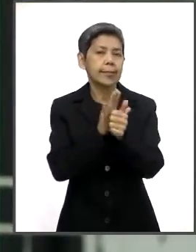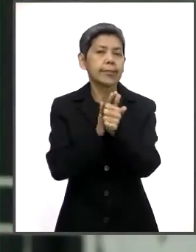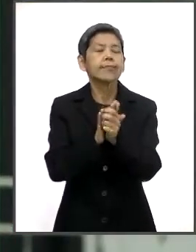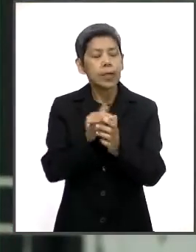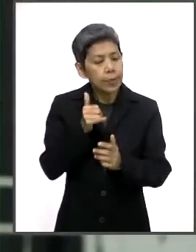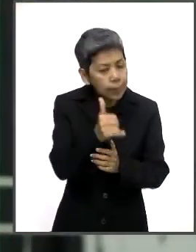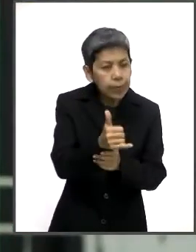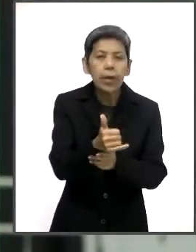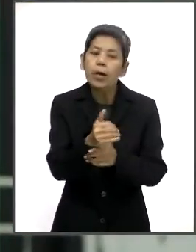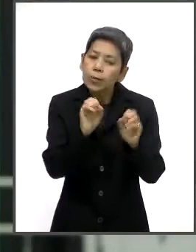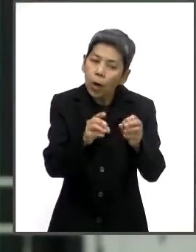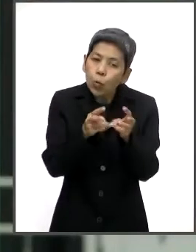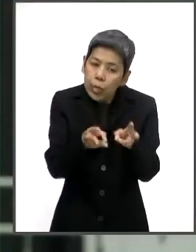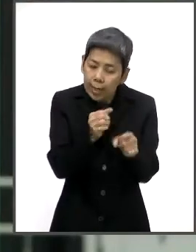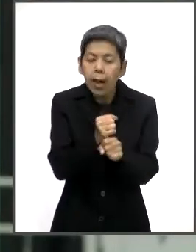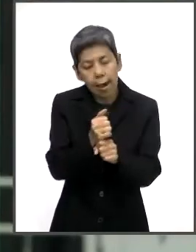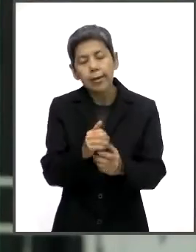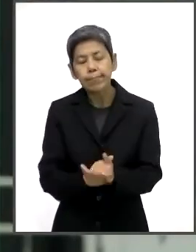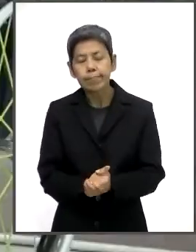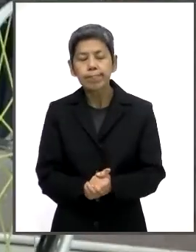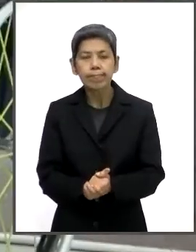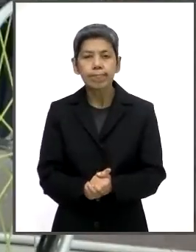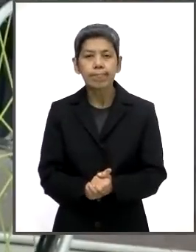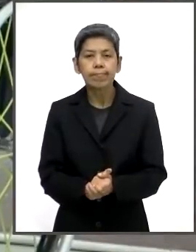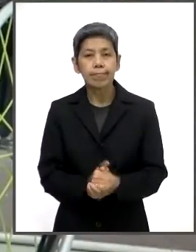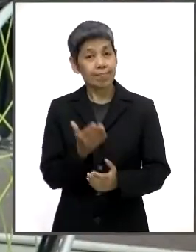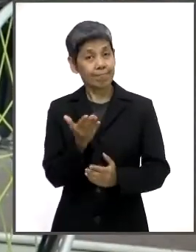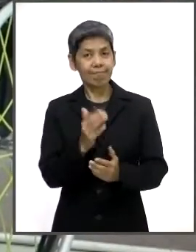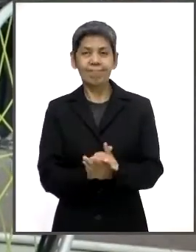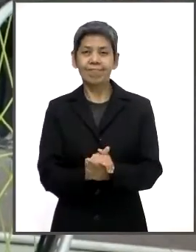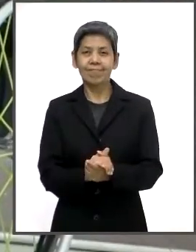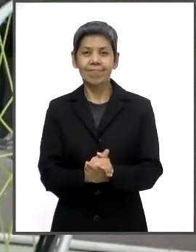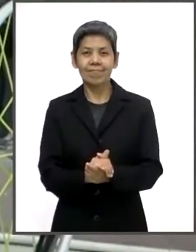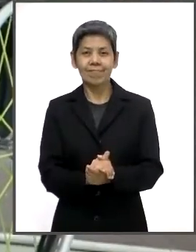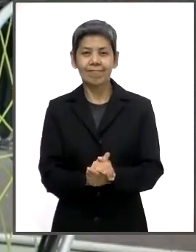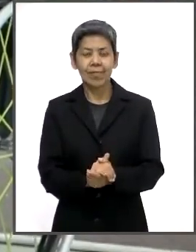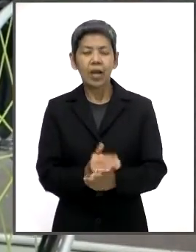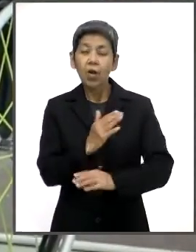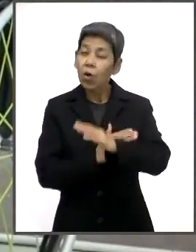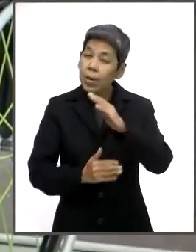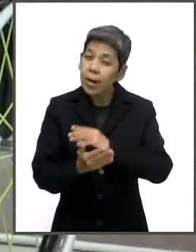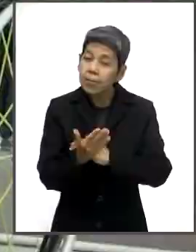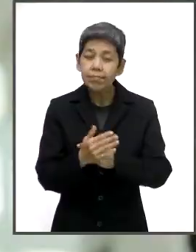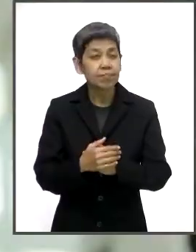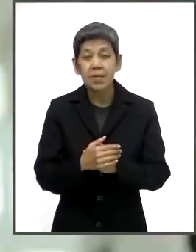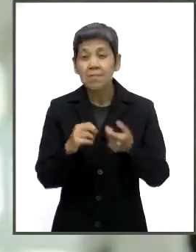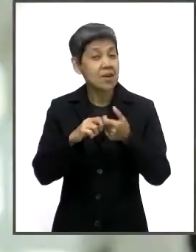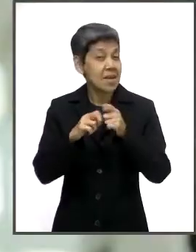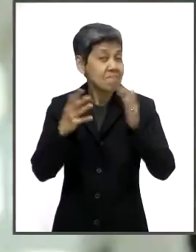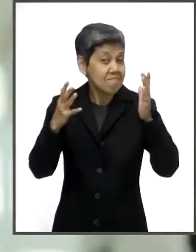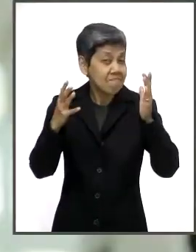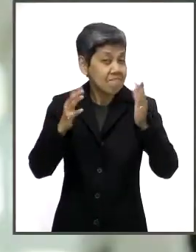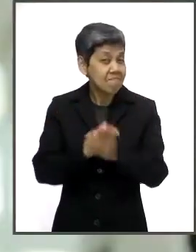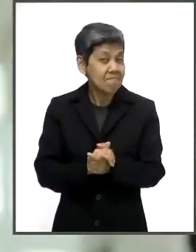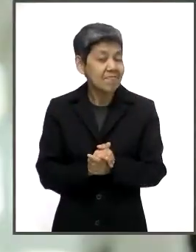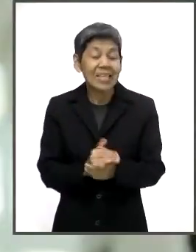ในเข้ามาแล้วก็มาสอนเทคนิคแล้วมาอะไรอย่างเงี้ยค่ะ ครับผมสำหรับตัวพี่แววเองความพิการมันไม่ได้เป็นอุปสรรคเลย